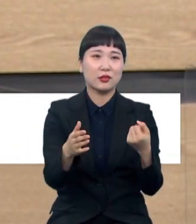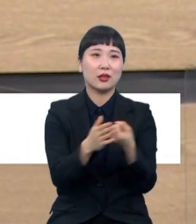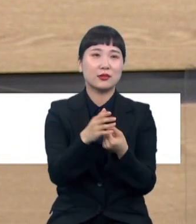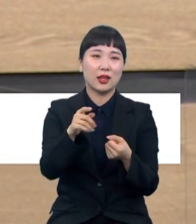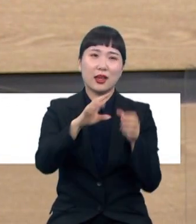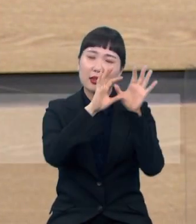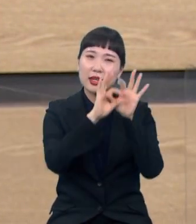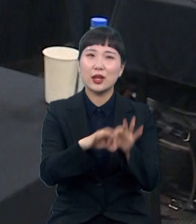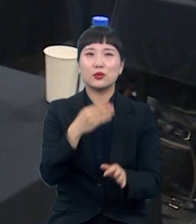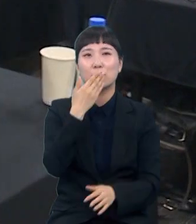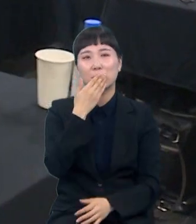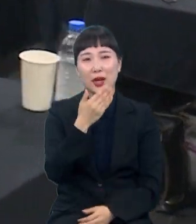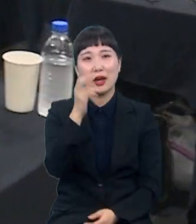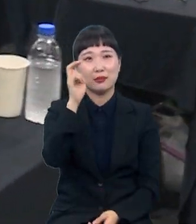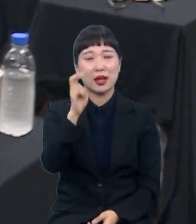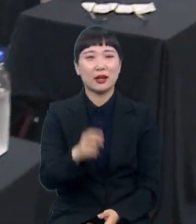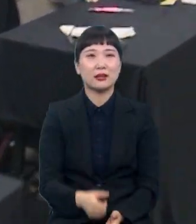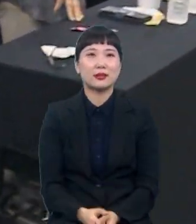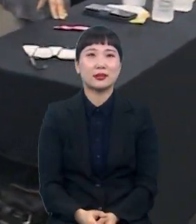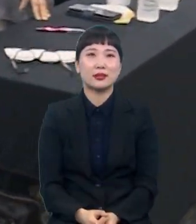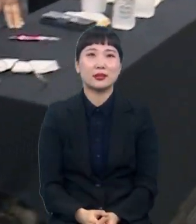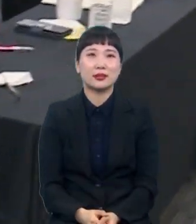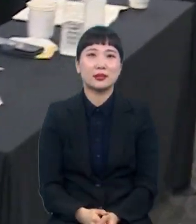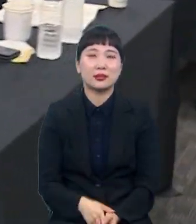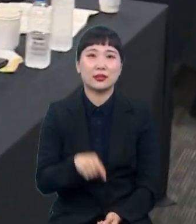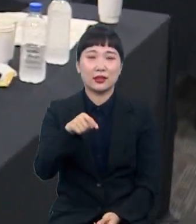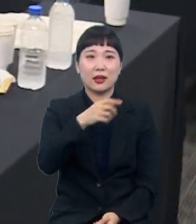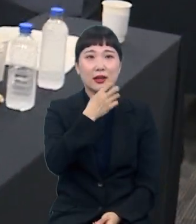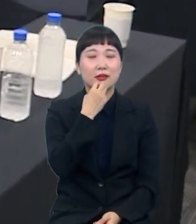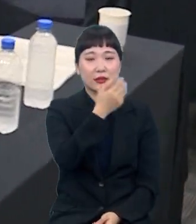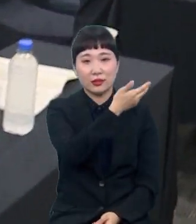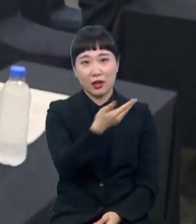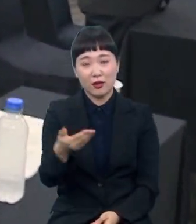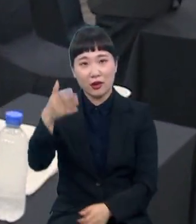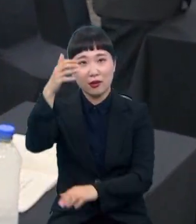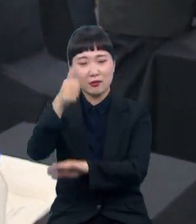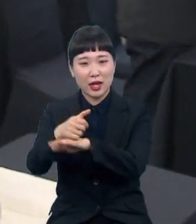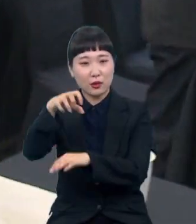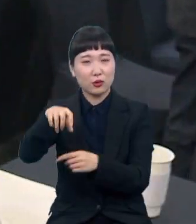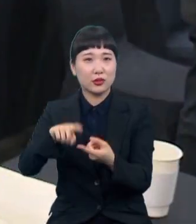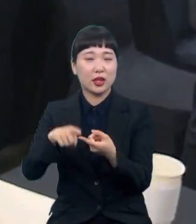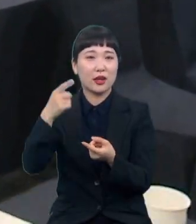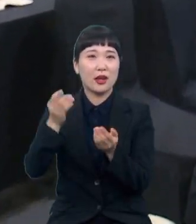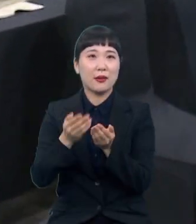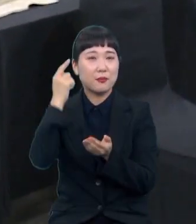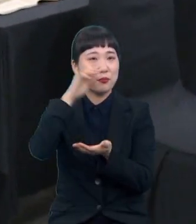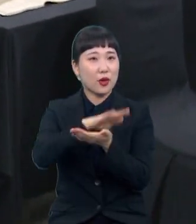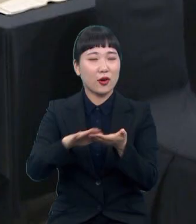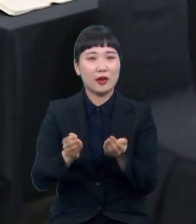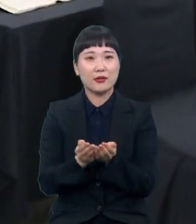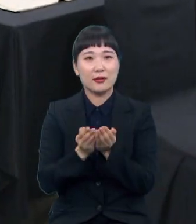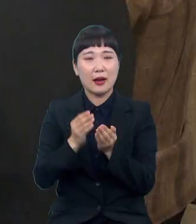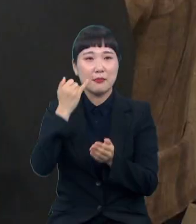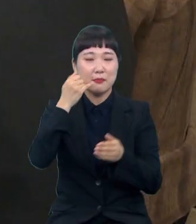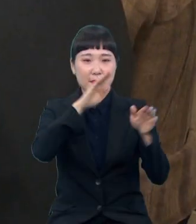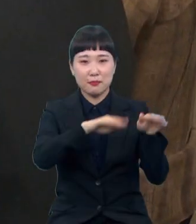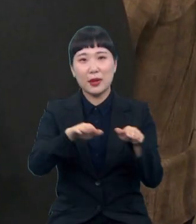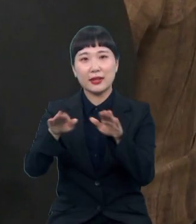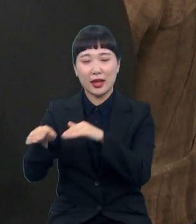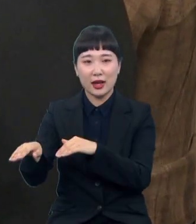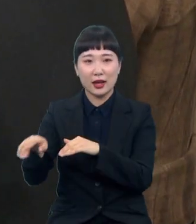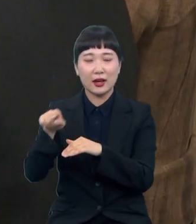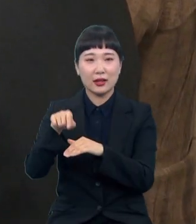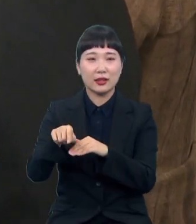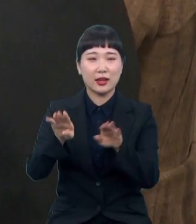가고 싶습니다. 이들은 한강 하구에서 평화의 바다를 열어가자며 정부의 종전 선언을